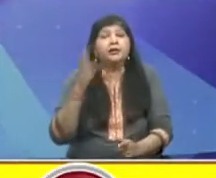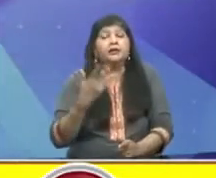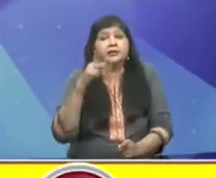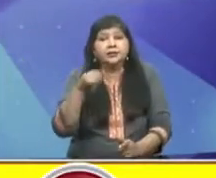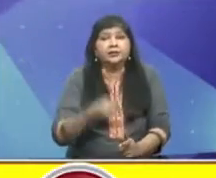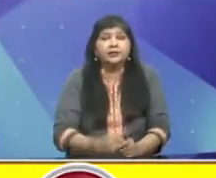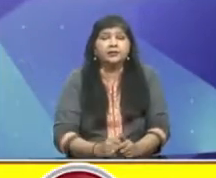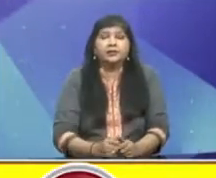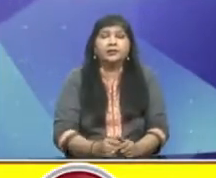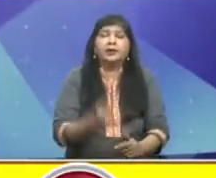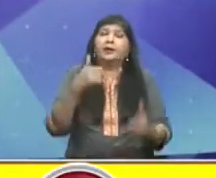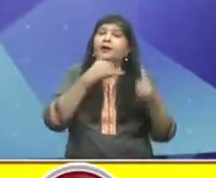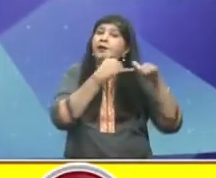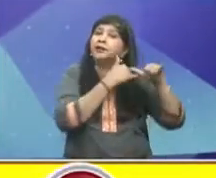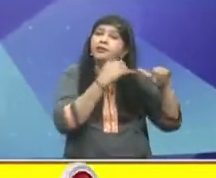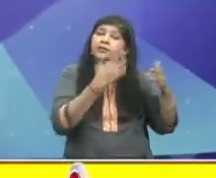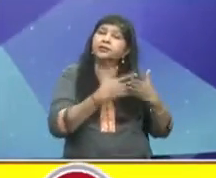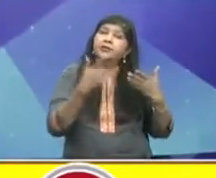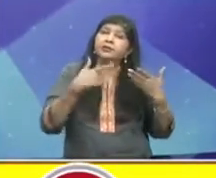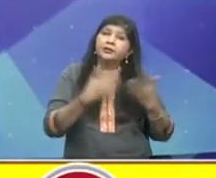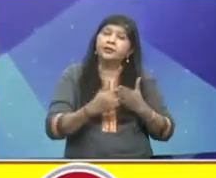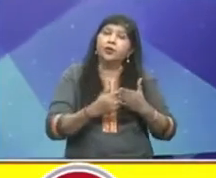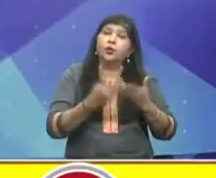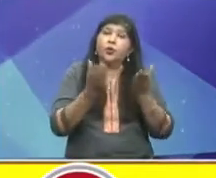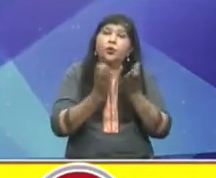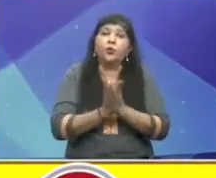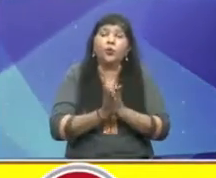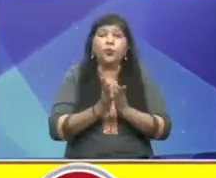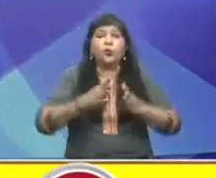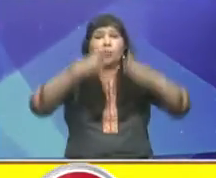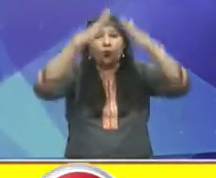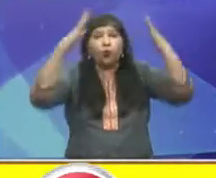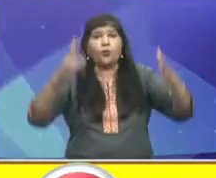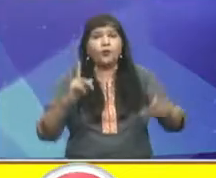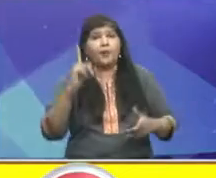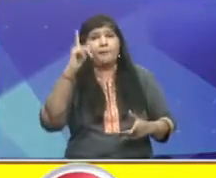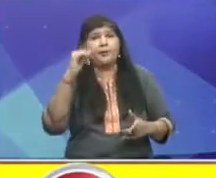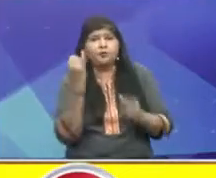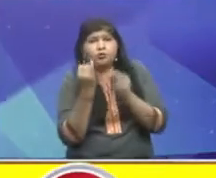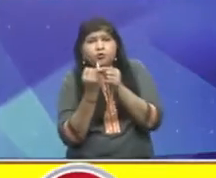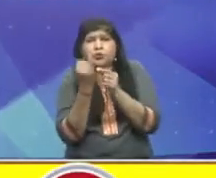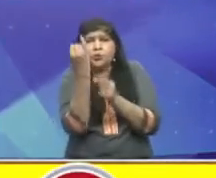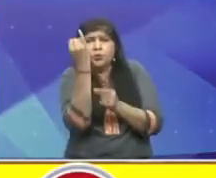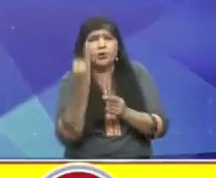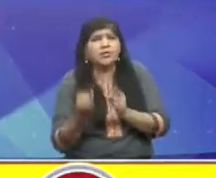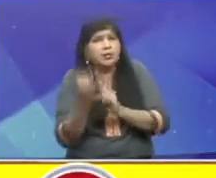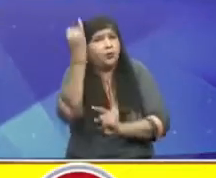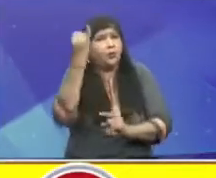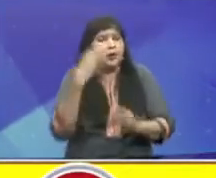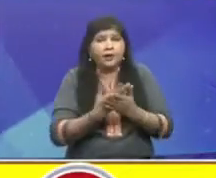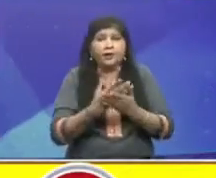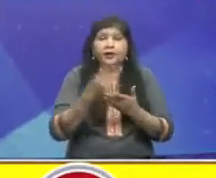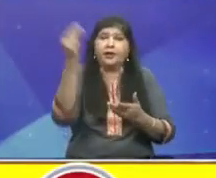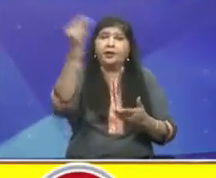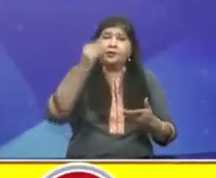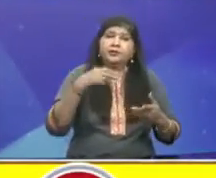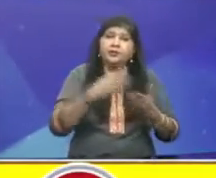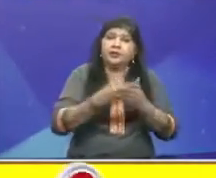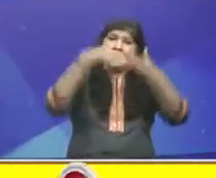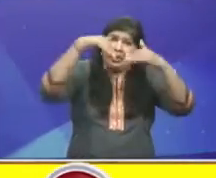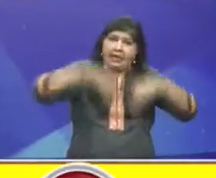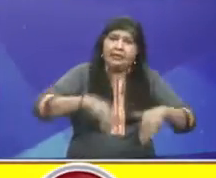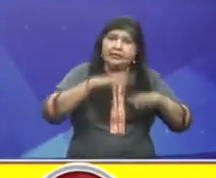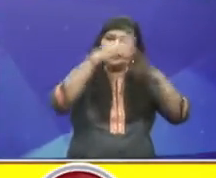है जिसमें भगवान कृष्ण ने गोवर्धन पर्वत को अपनी छोटी उंगली पर उठा रखा है, जिसके